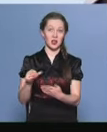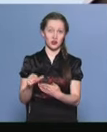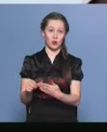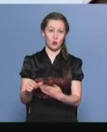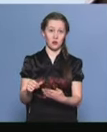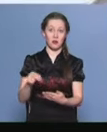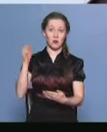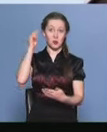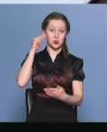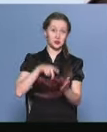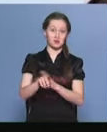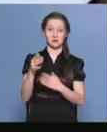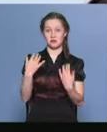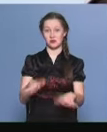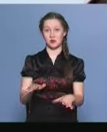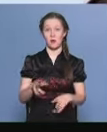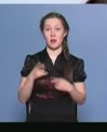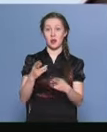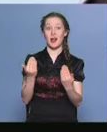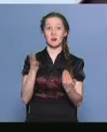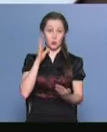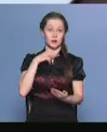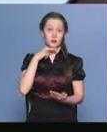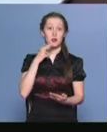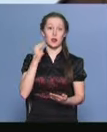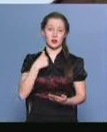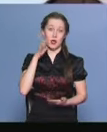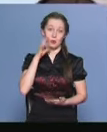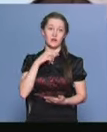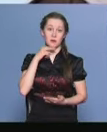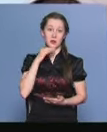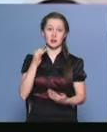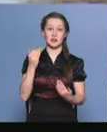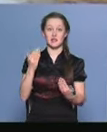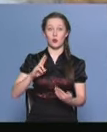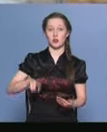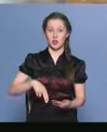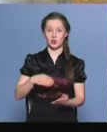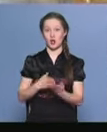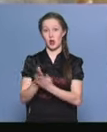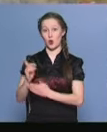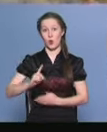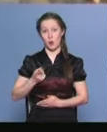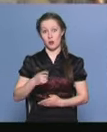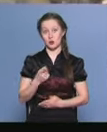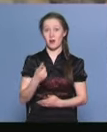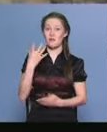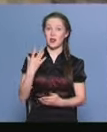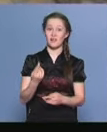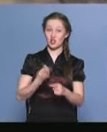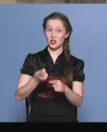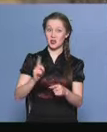отстажировался, поехал и все. Ну, теперь вы будете внимательнее, да, относиться? Вот? Да, я сегодня же подойду, скажу механику. В первый же день операции «Автобус»